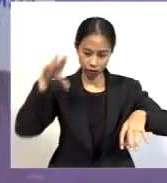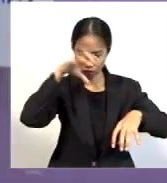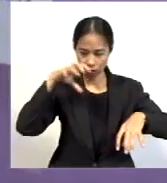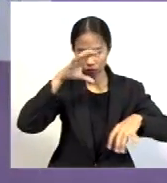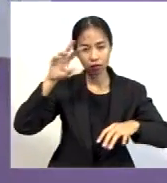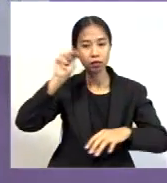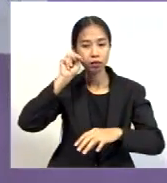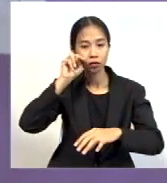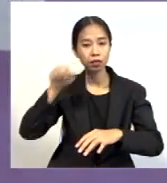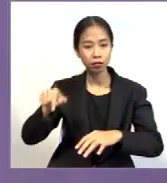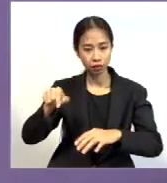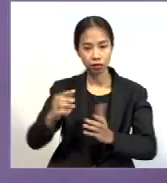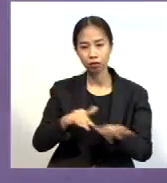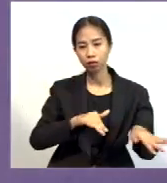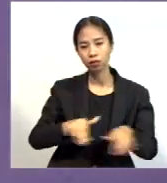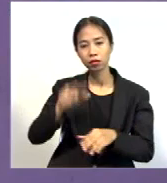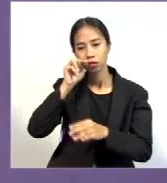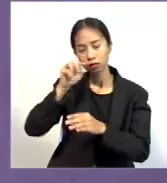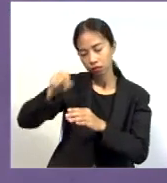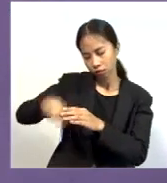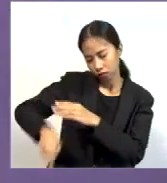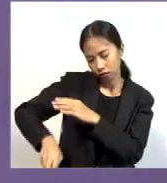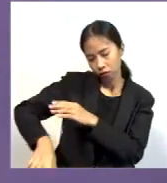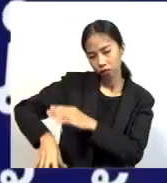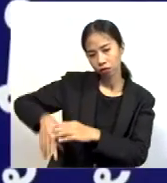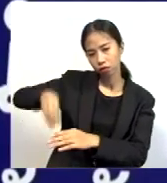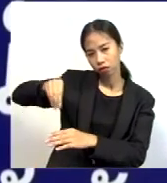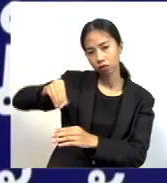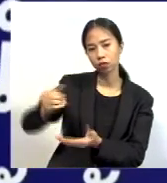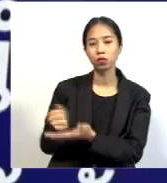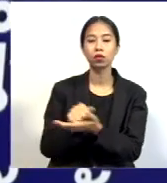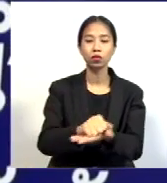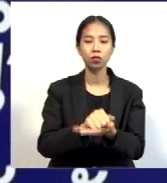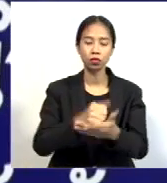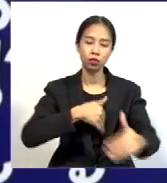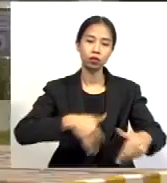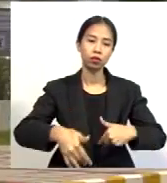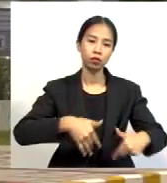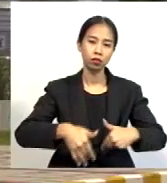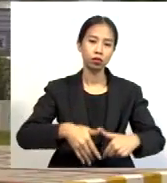องเตรียมขุดเจาะบ่อบาดาลเพื่อให้มีน้ำเพียงพอไม่กระทบกับการให้บริการประชาชนค่ะ